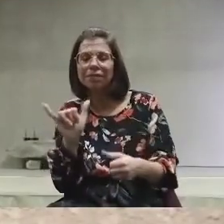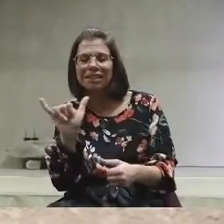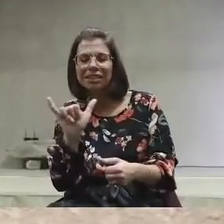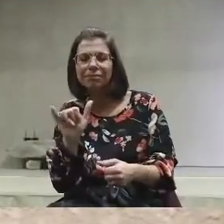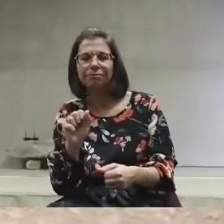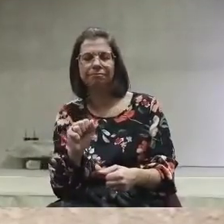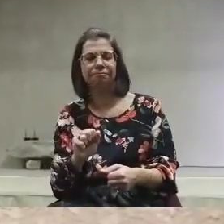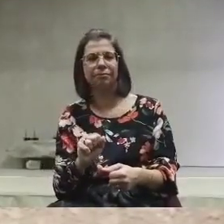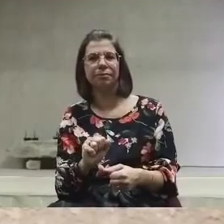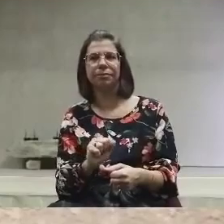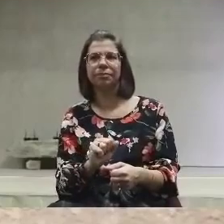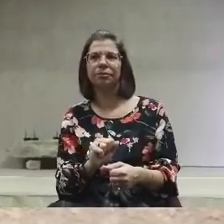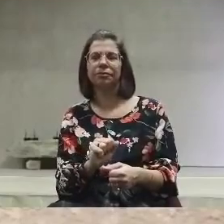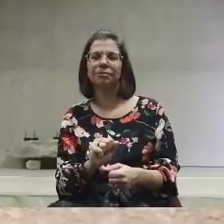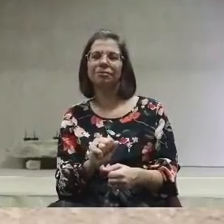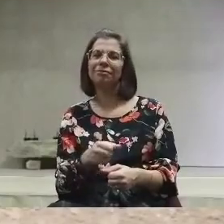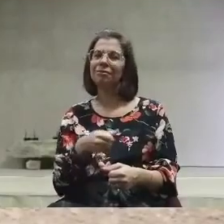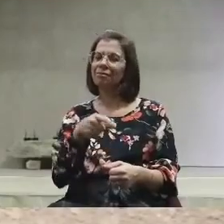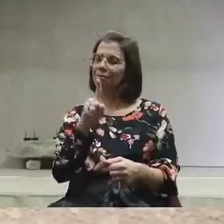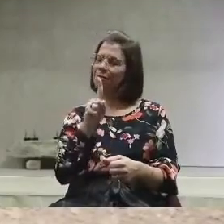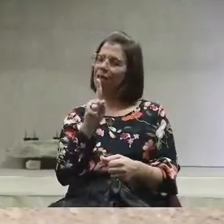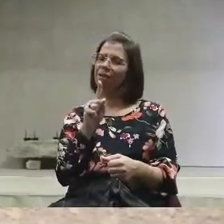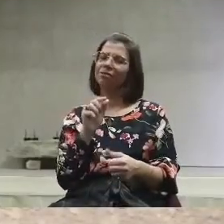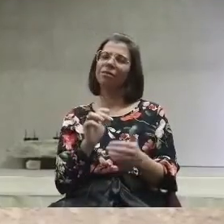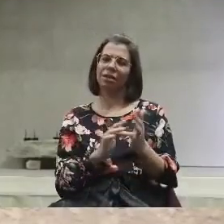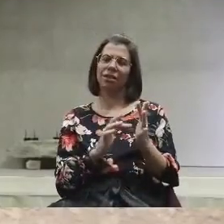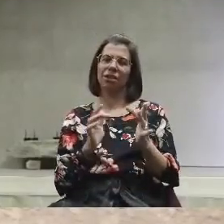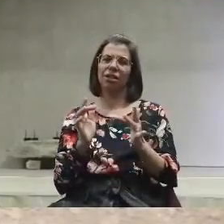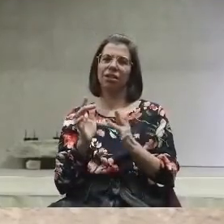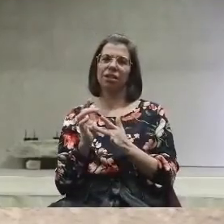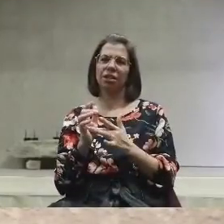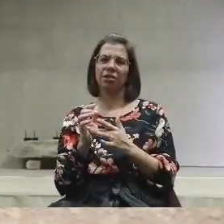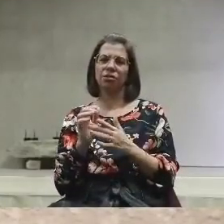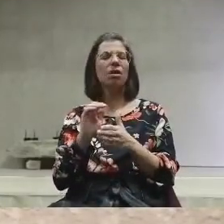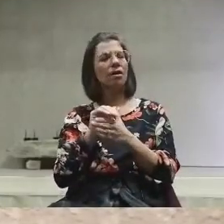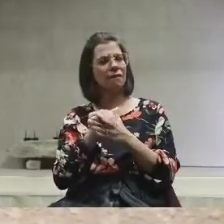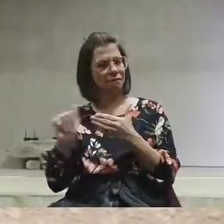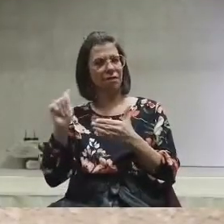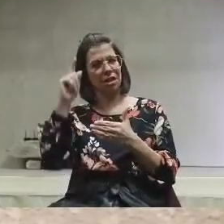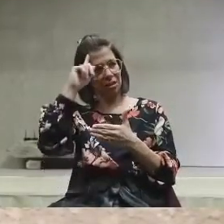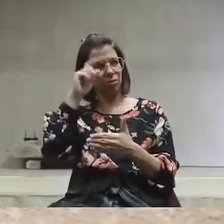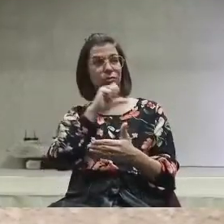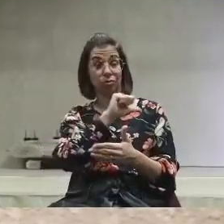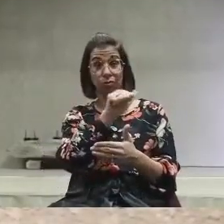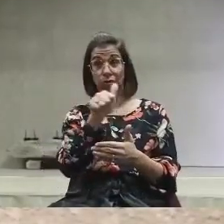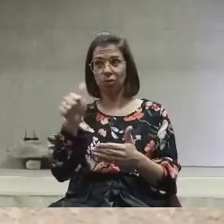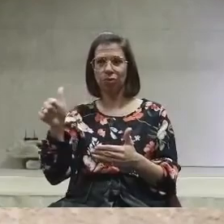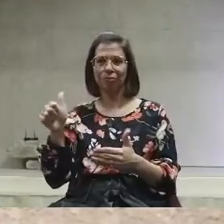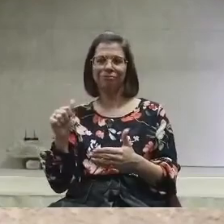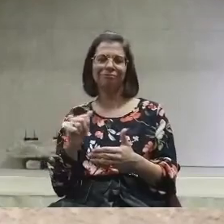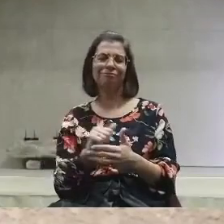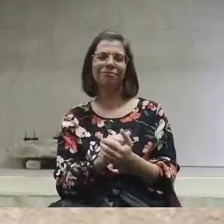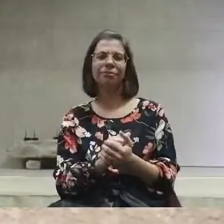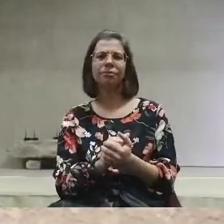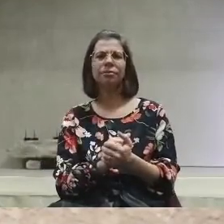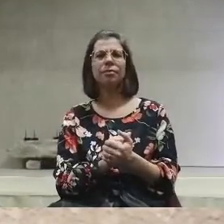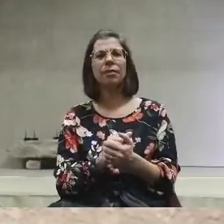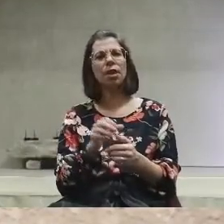toi. Et à la croix du calvaire, s'il a été percé, s'il a